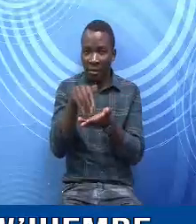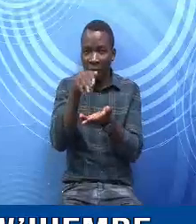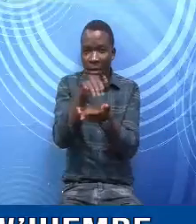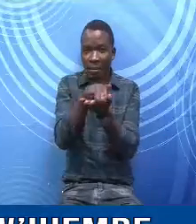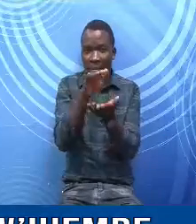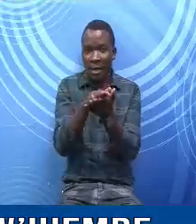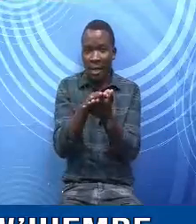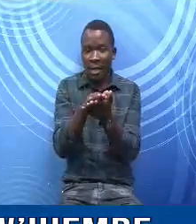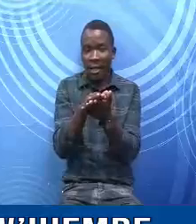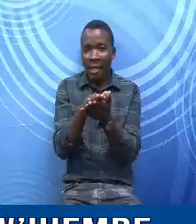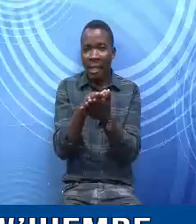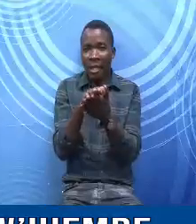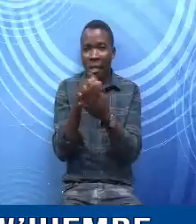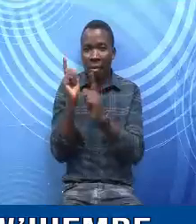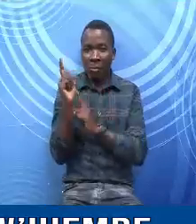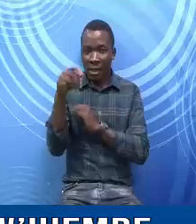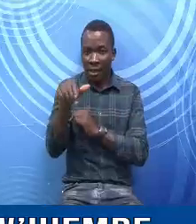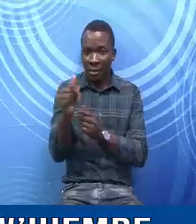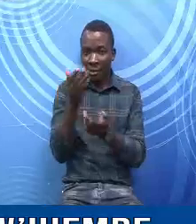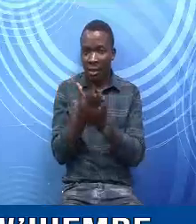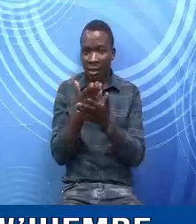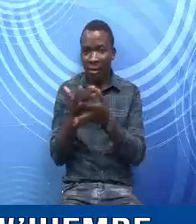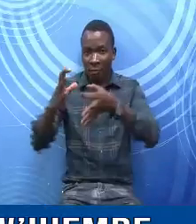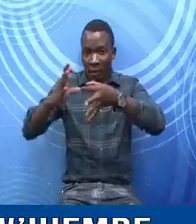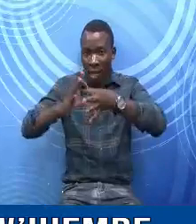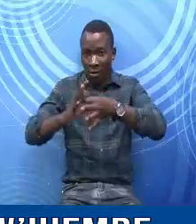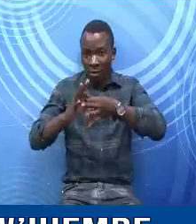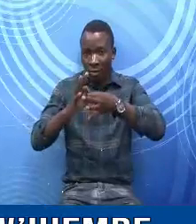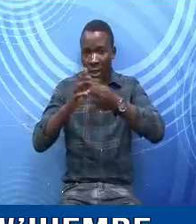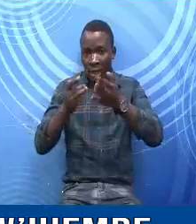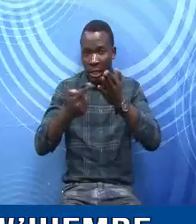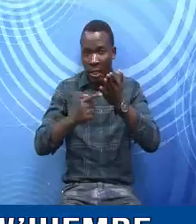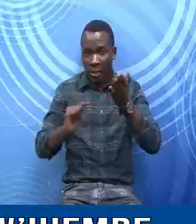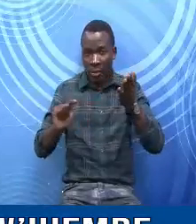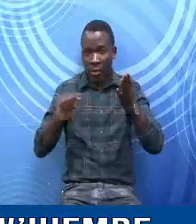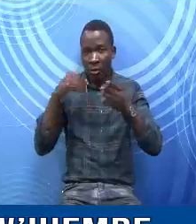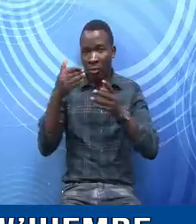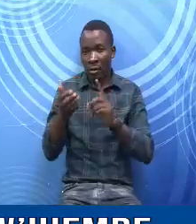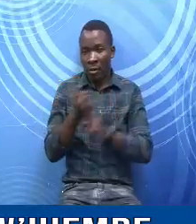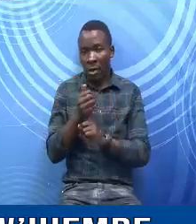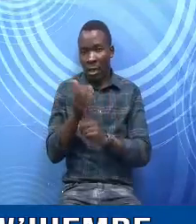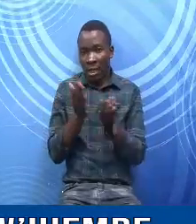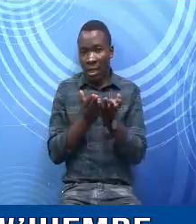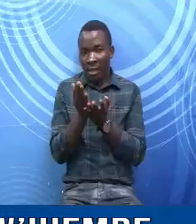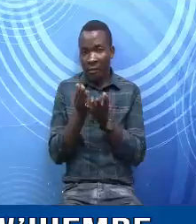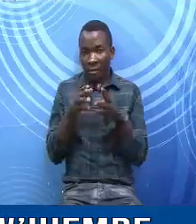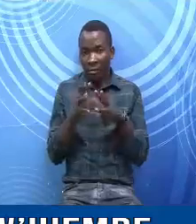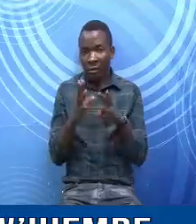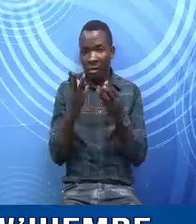yabo baranasaba ko byahuzwa n'ikoranabuhanga rigezweho kugira ngo bajye boroherwa no kubona serivisi mu buryo bworoshye kandi bwizewe